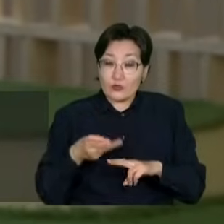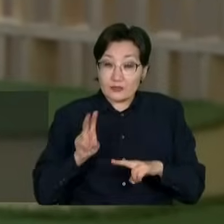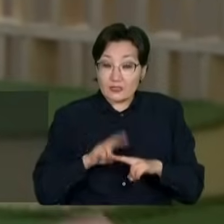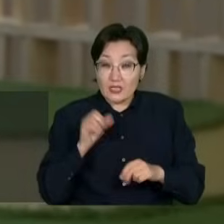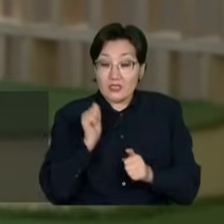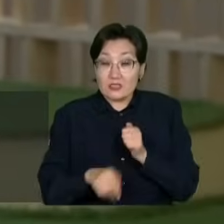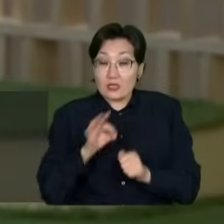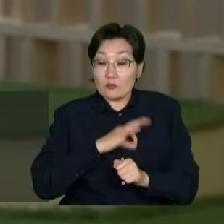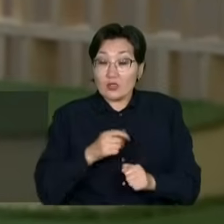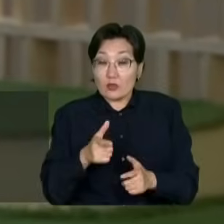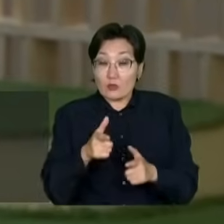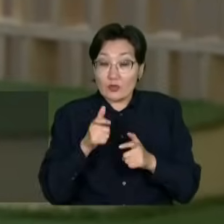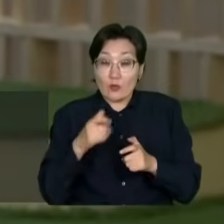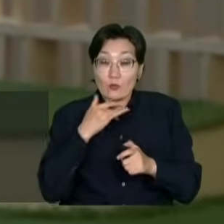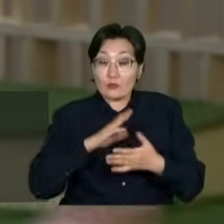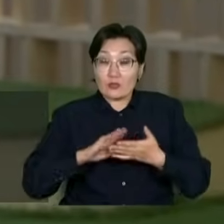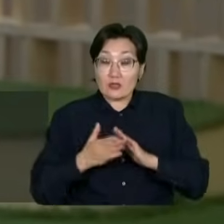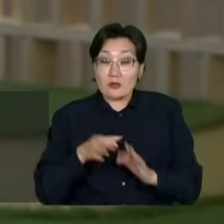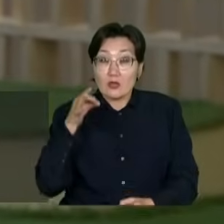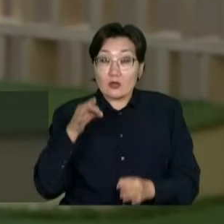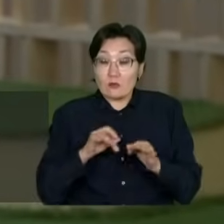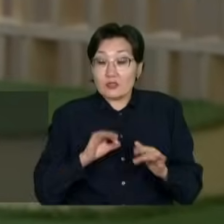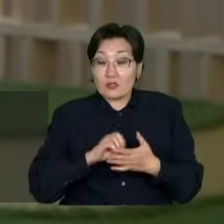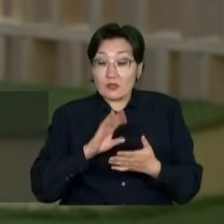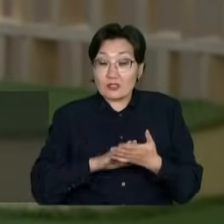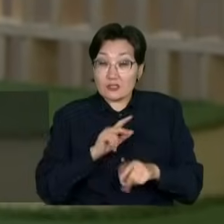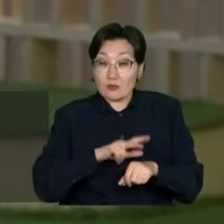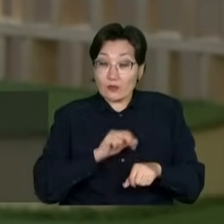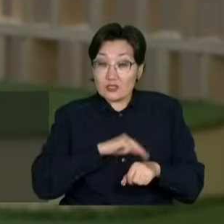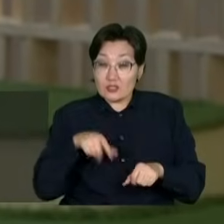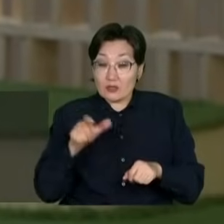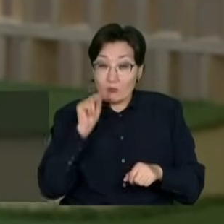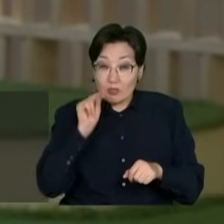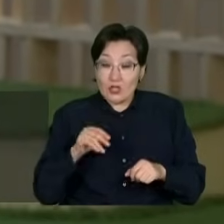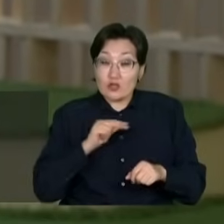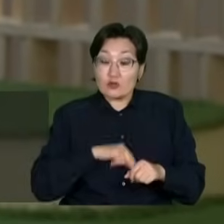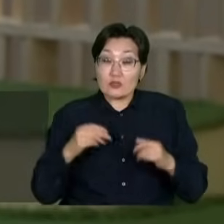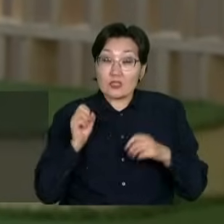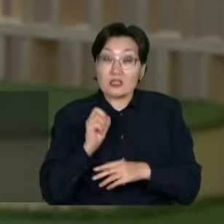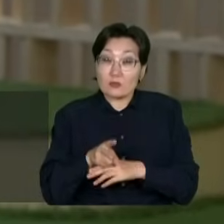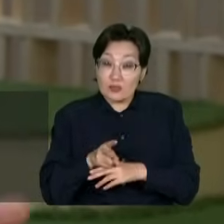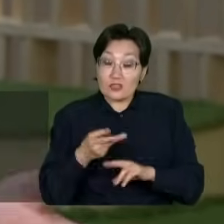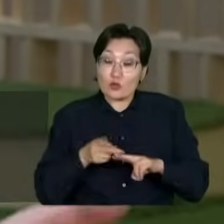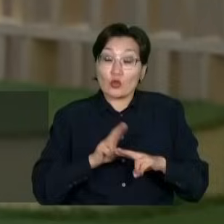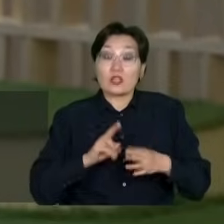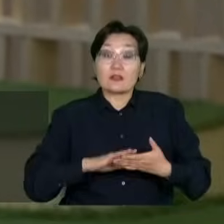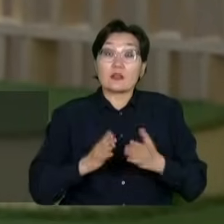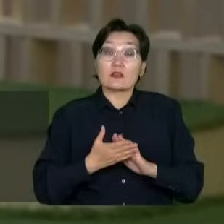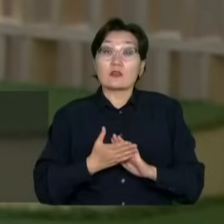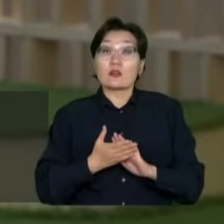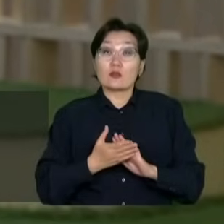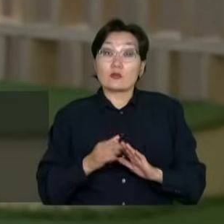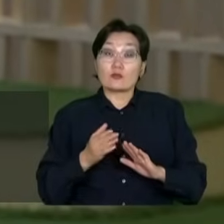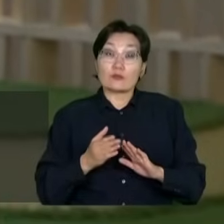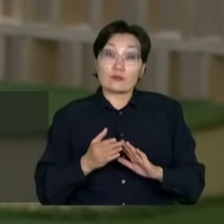әр қолданған қару үшін көбінесе қылмыстық іс тіркеліп, полиция қызметкерлері кінәлі болып жұмысынан босатылып жатады. Сондықтан да осы